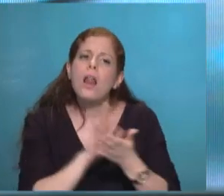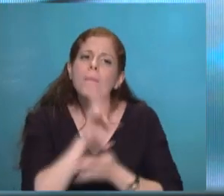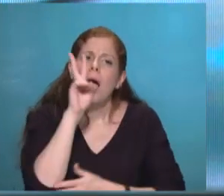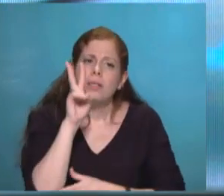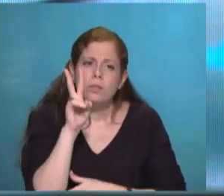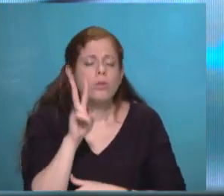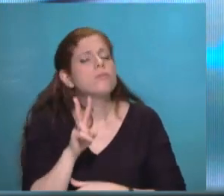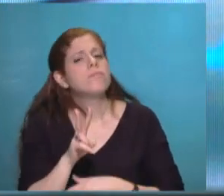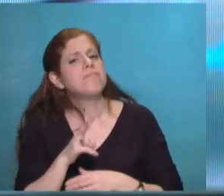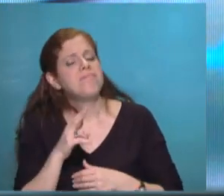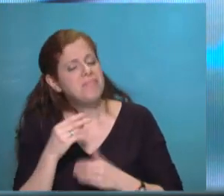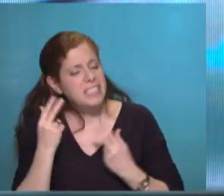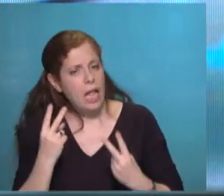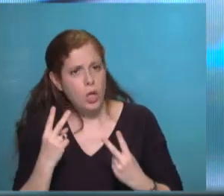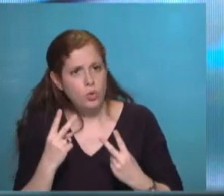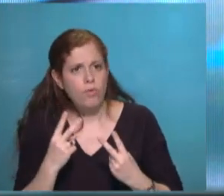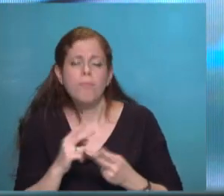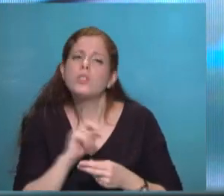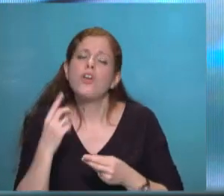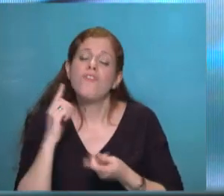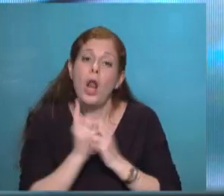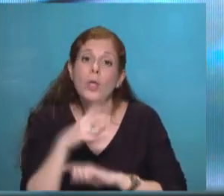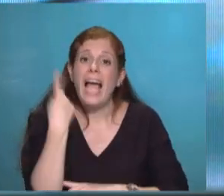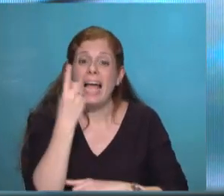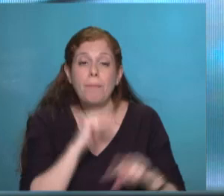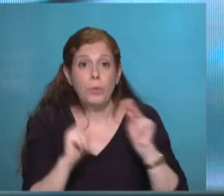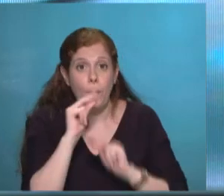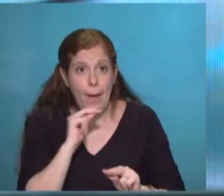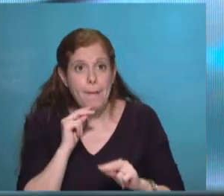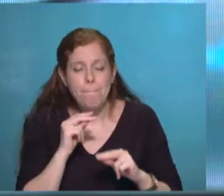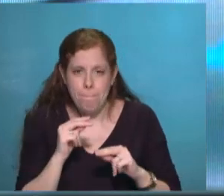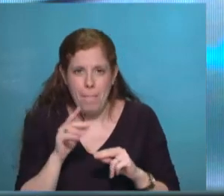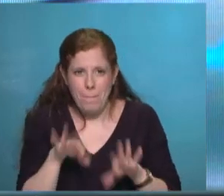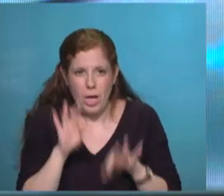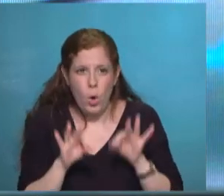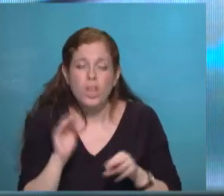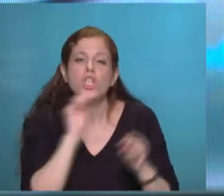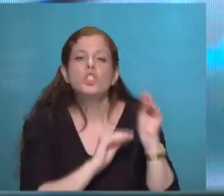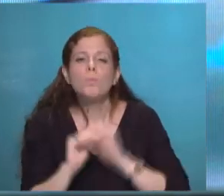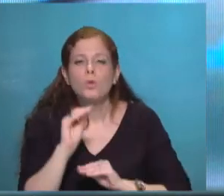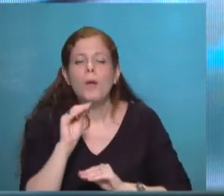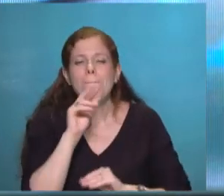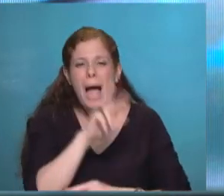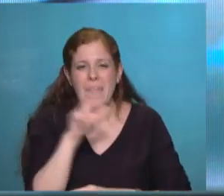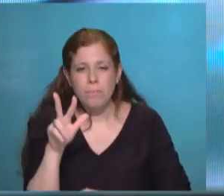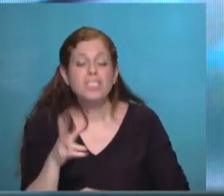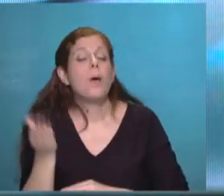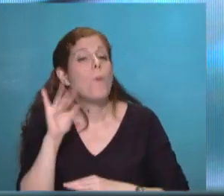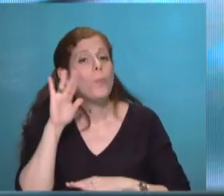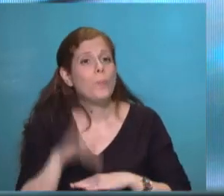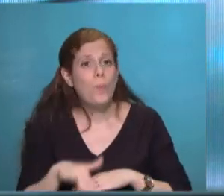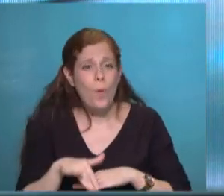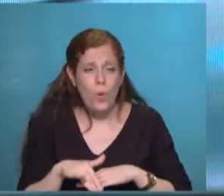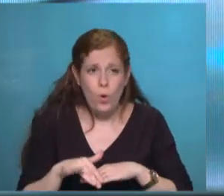צעד חשוב בנושא שהפך להיות אחד המדוברים בבחירות האלה, שימוש בקנאביס. בעוד פחות מארבע שעות ייכנס לתוקף רפורמת